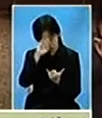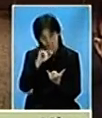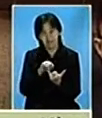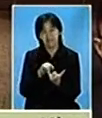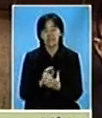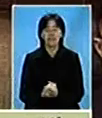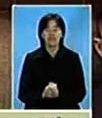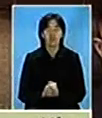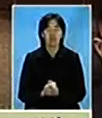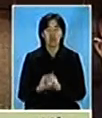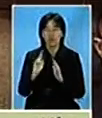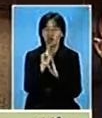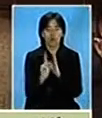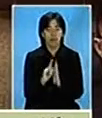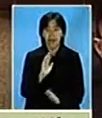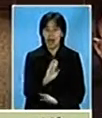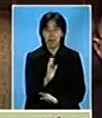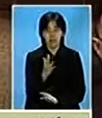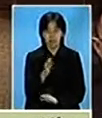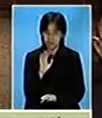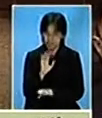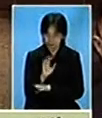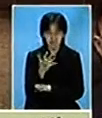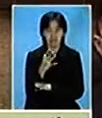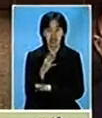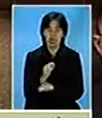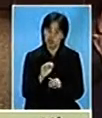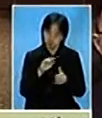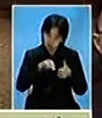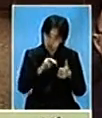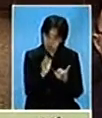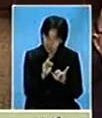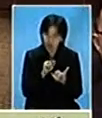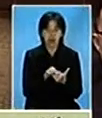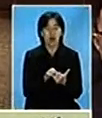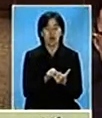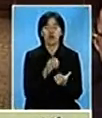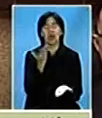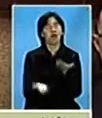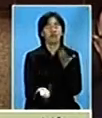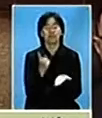กฎหมายโดยตรงไม่ได้ห้ามแล้วก็ไม่ได้บังคับว่าคนที่ไปรักษาสัตว์เจ็บป่วยถ้